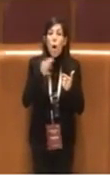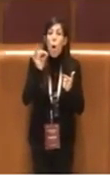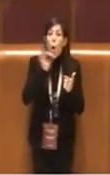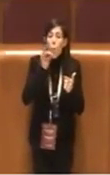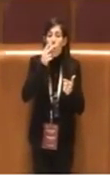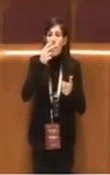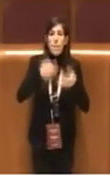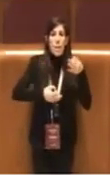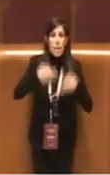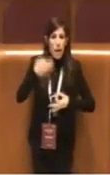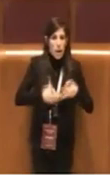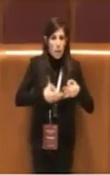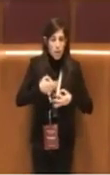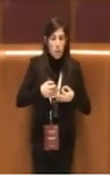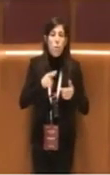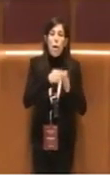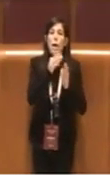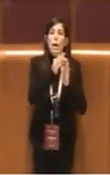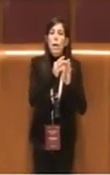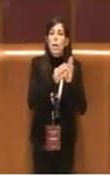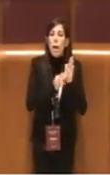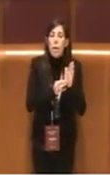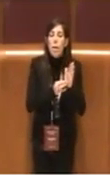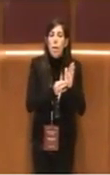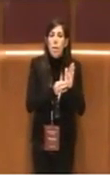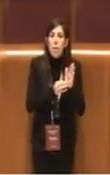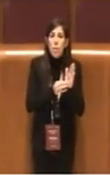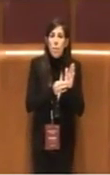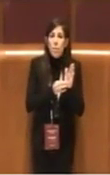sentenze diciamo dei criteri che dessero